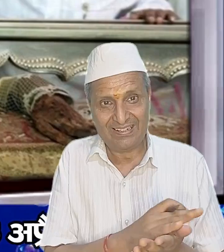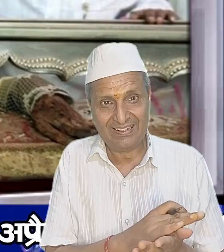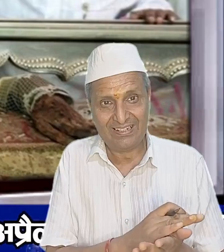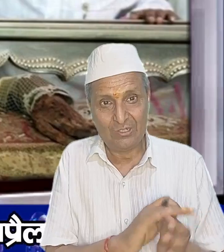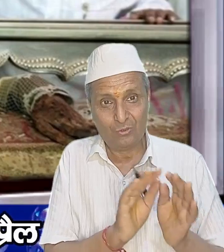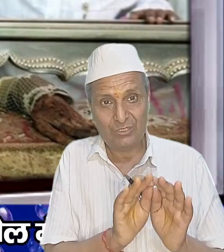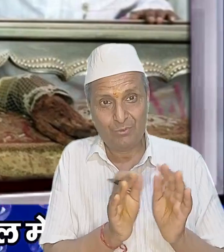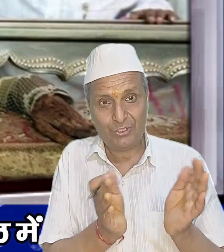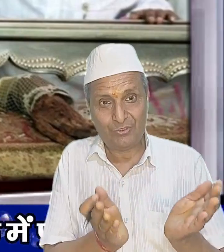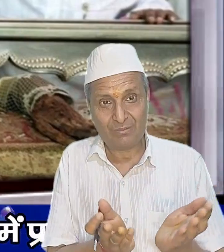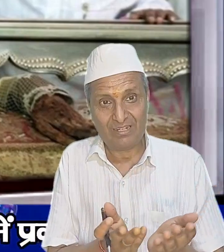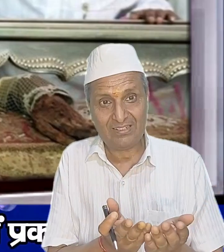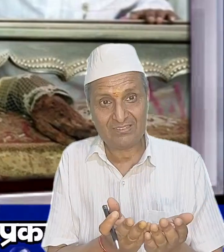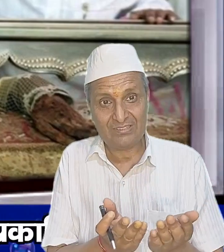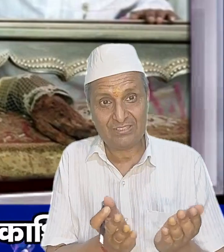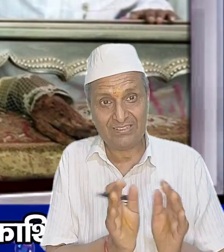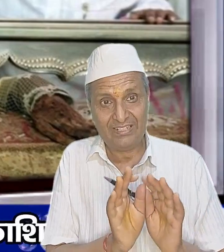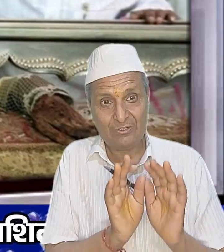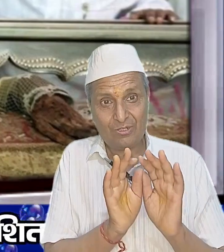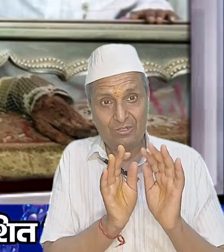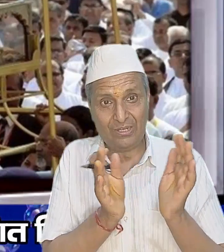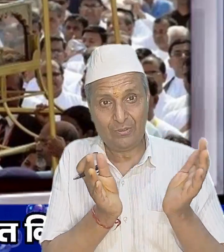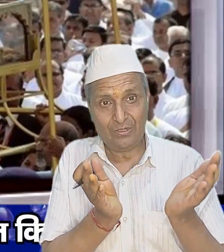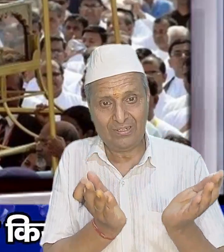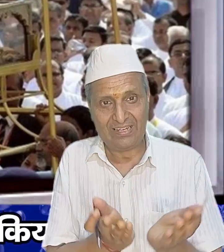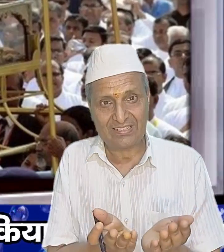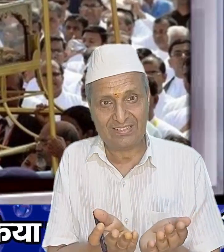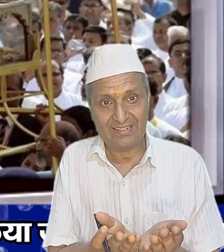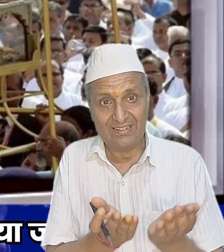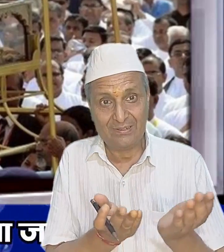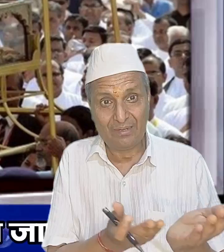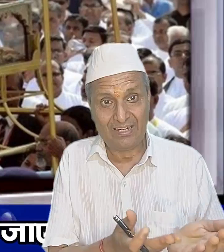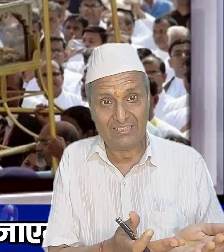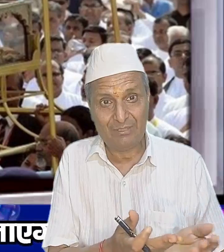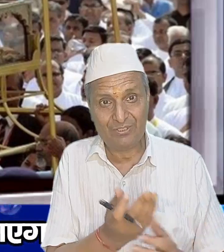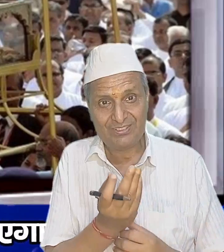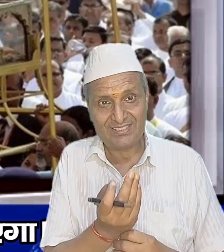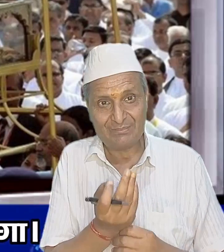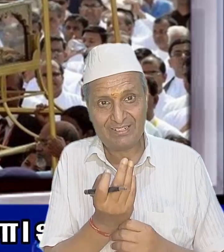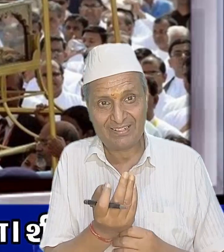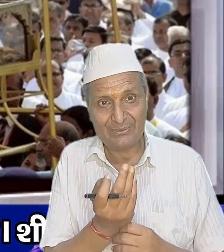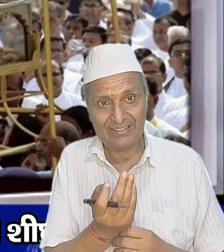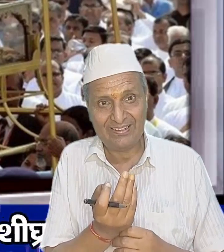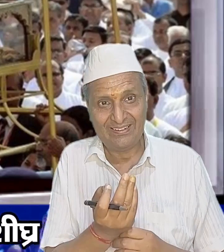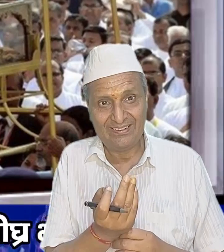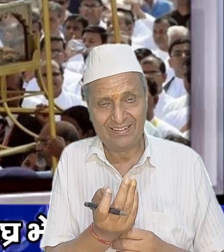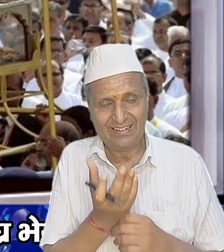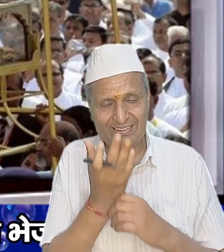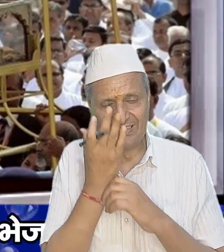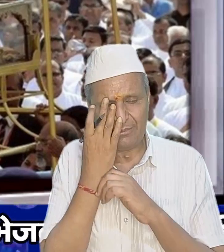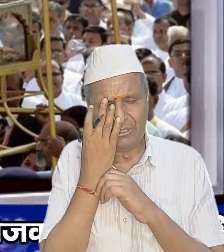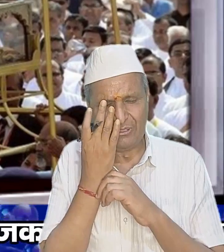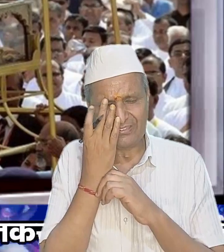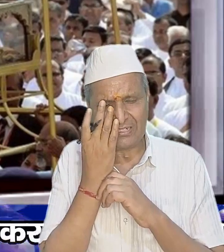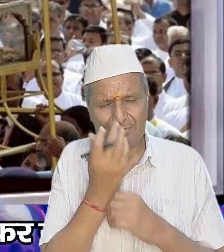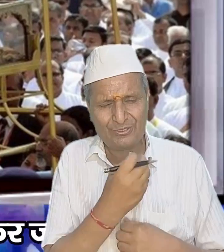सेंट बन गया है। यही भेष में क्या होता है, यही तो कहते हैं कि किस शेर के भेष के अंदर गीदड़ छुपा होता है। क्या ऊपर नकाब बना